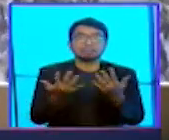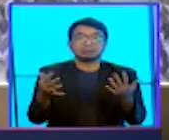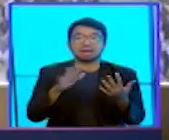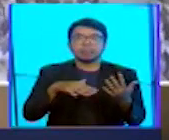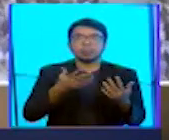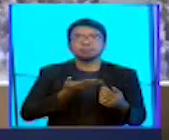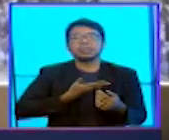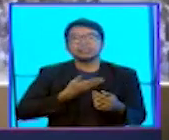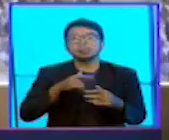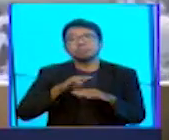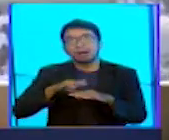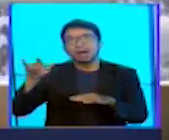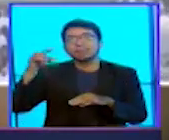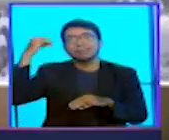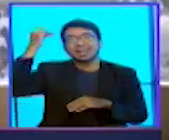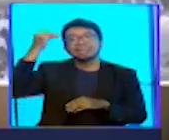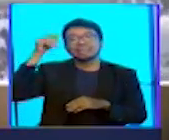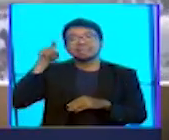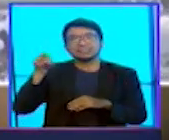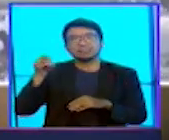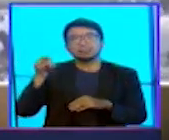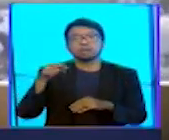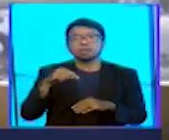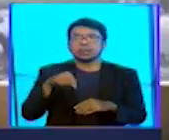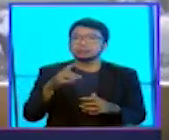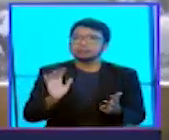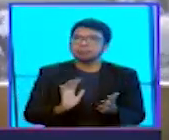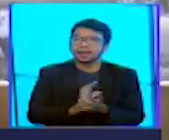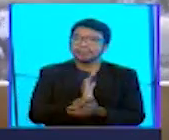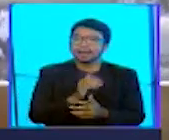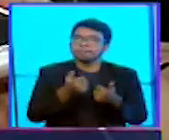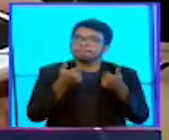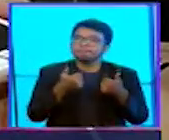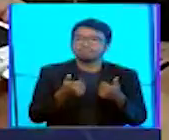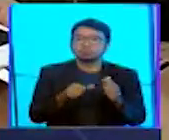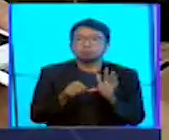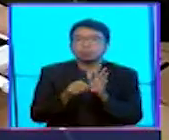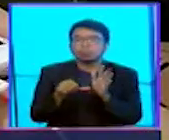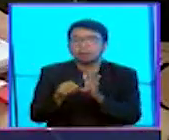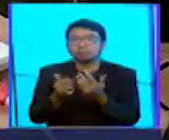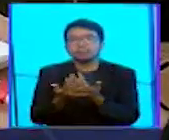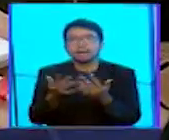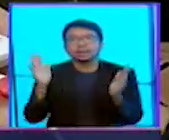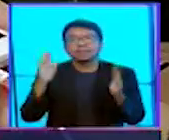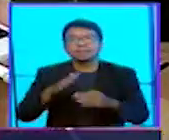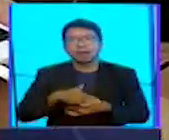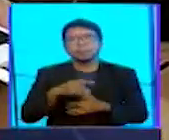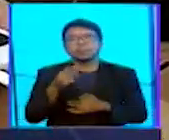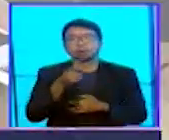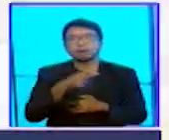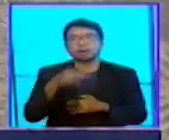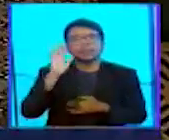berangkat haji. Jadi ini kesempatan lah untuk sama-sama membantu masyarakat muslim Indonesia untuk menunaikan rukun ibadah